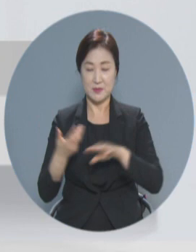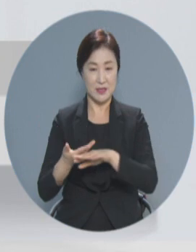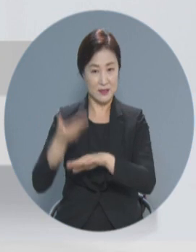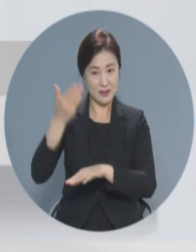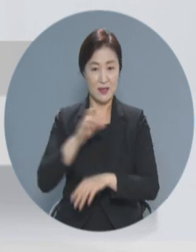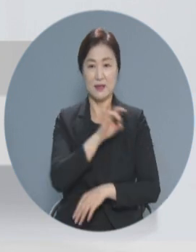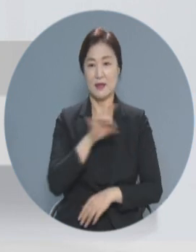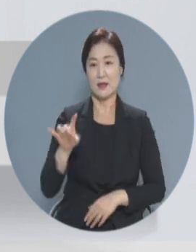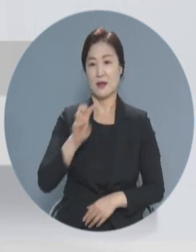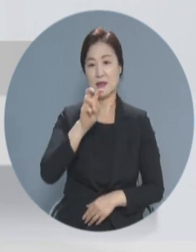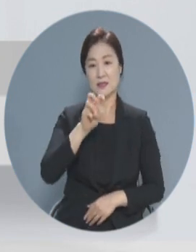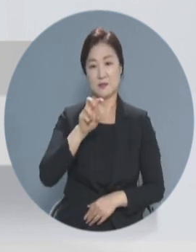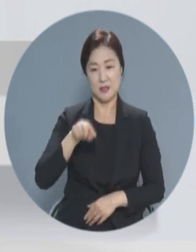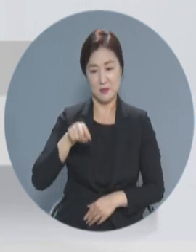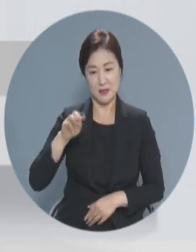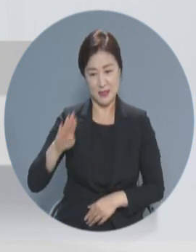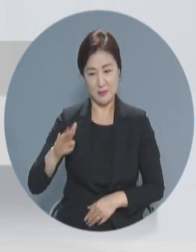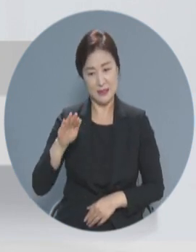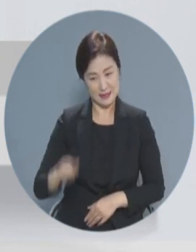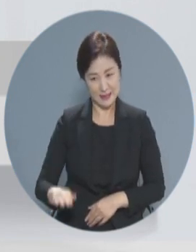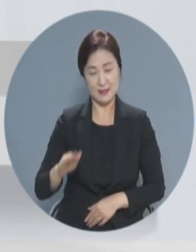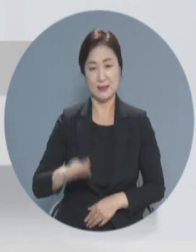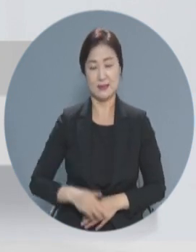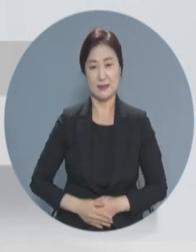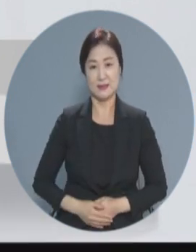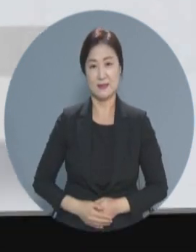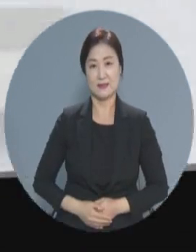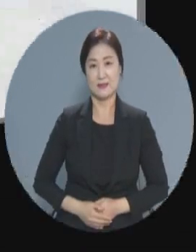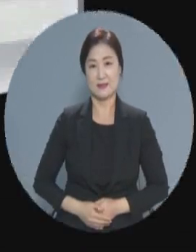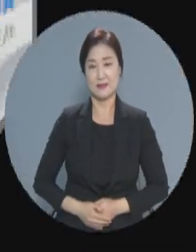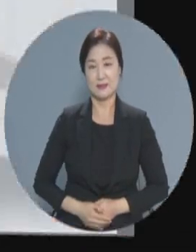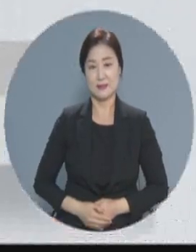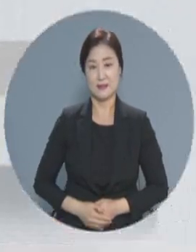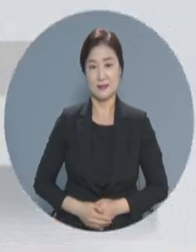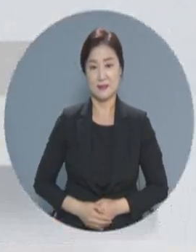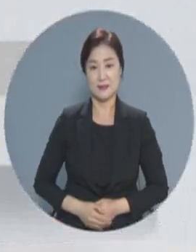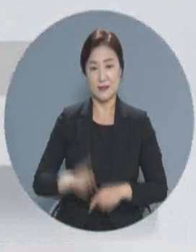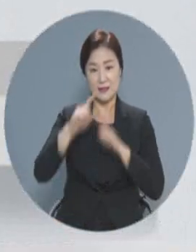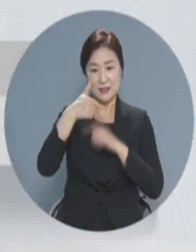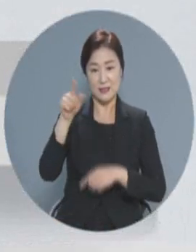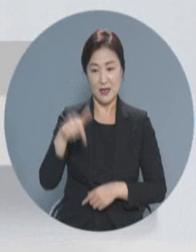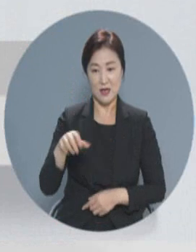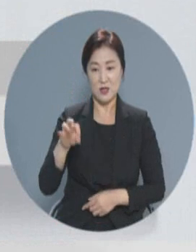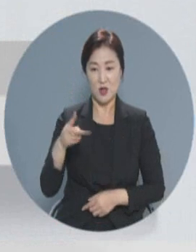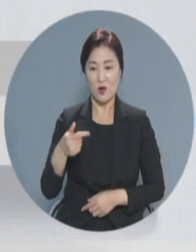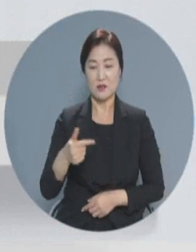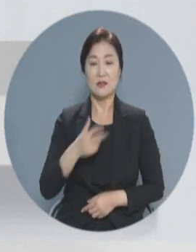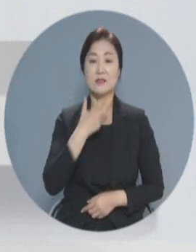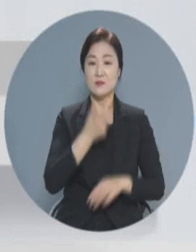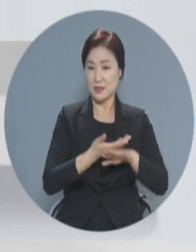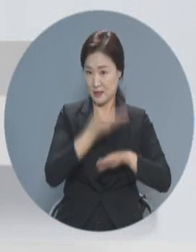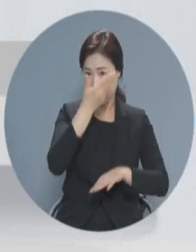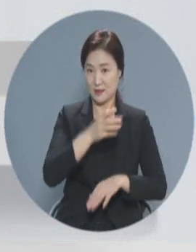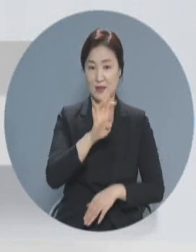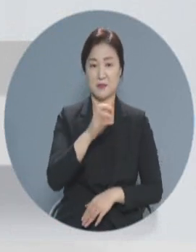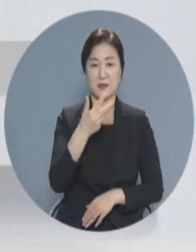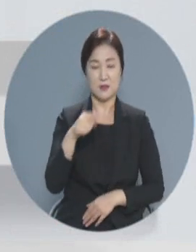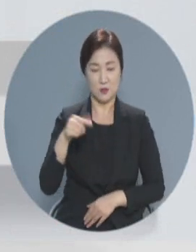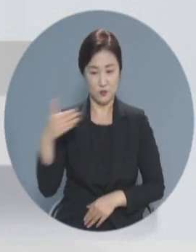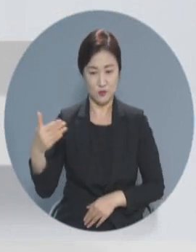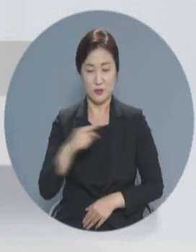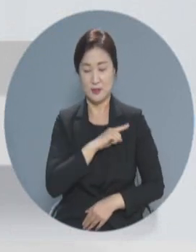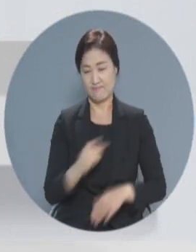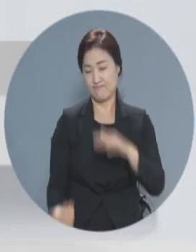20.4% 로 가장 낮았습니다 이낙연 부분은 70대 이상에서 48.9% 로 가장